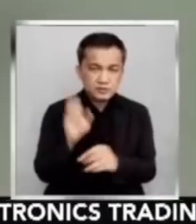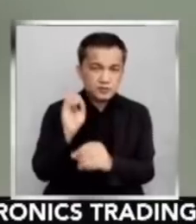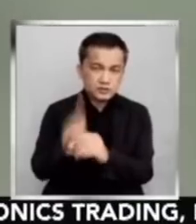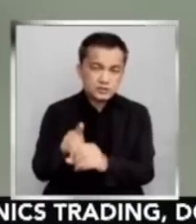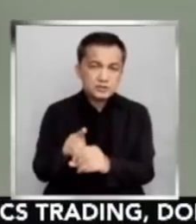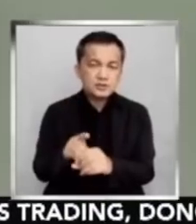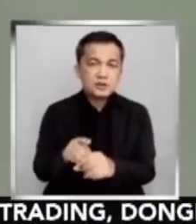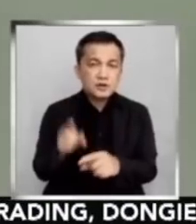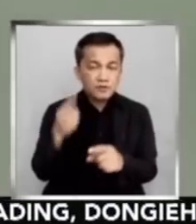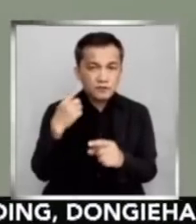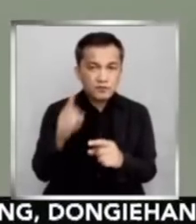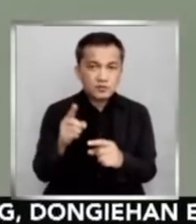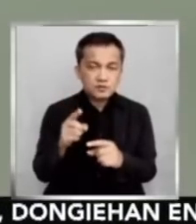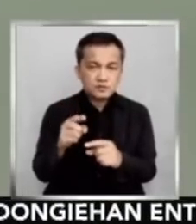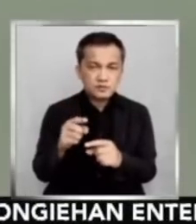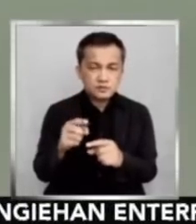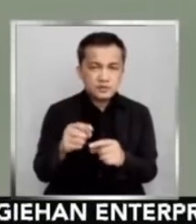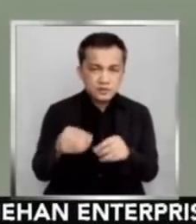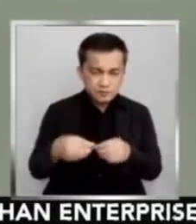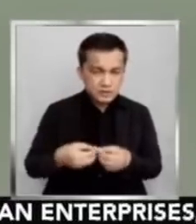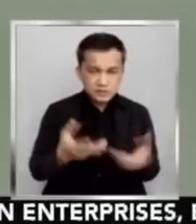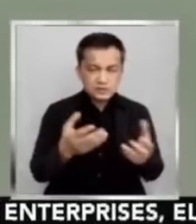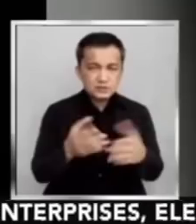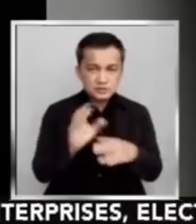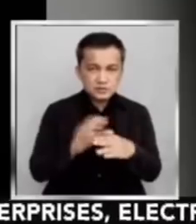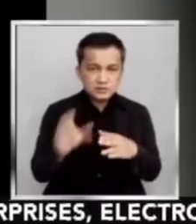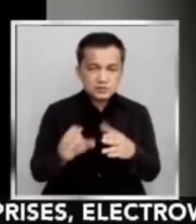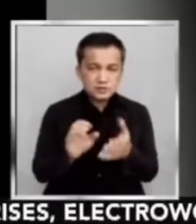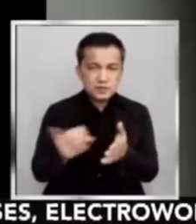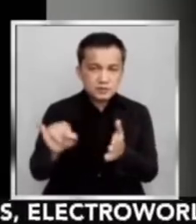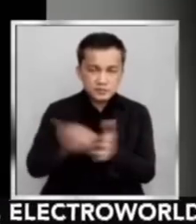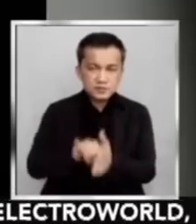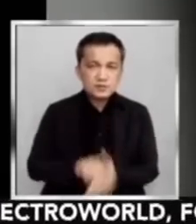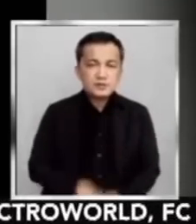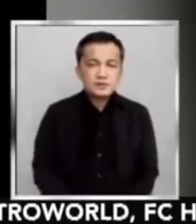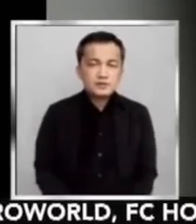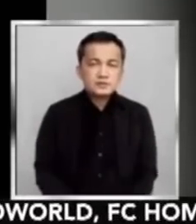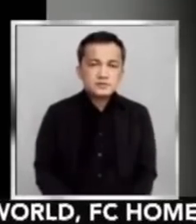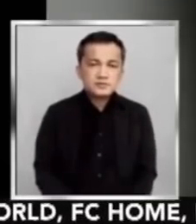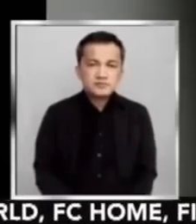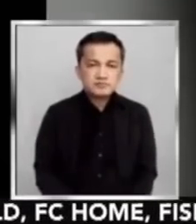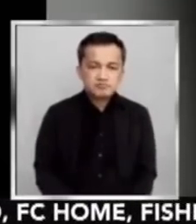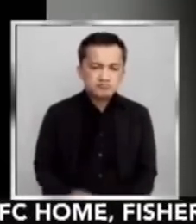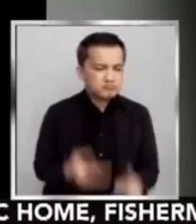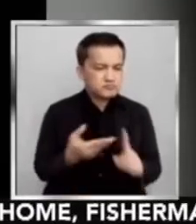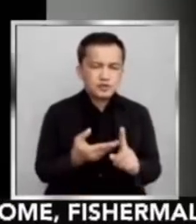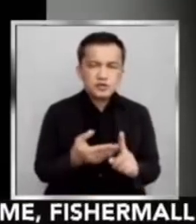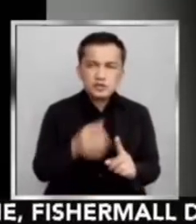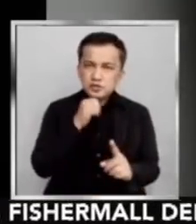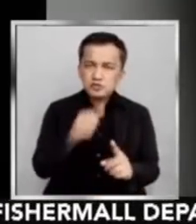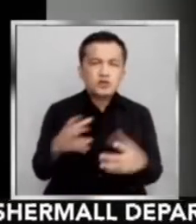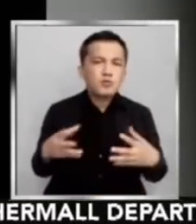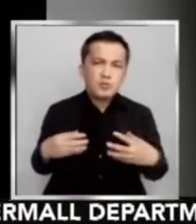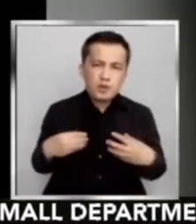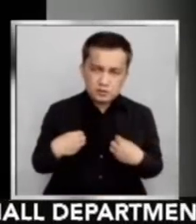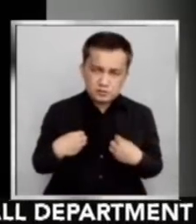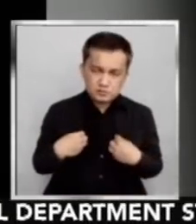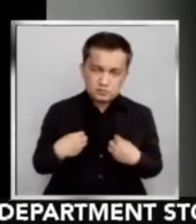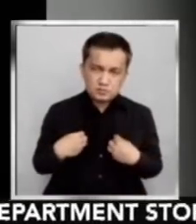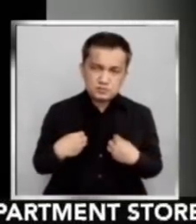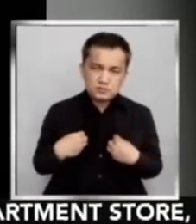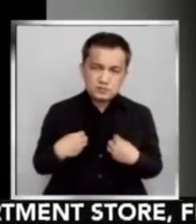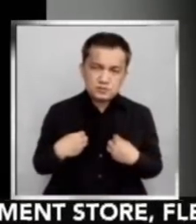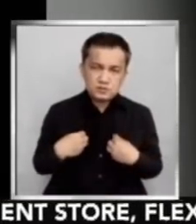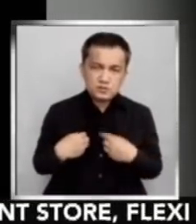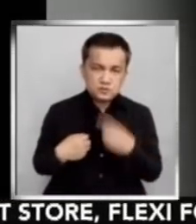raw ma-release ng buo ang ipinuhunan. Hindi na ako pumayag. Kumbaga, I really persuaded